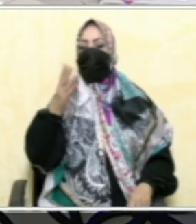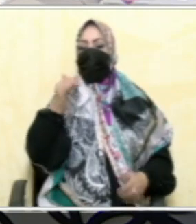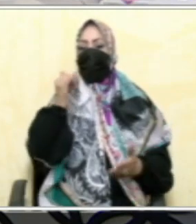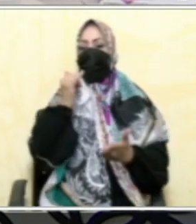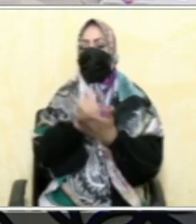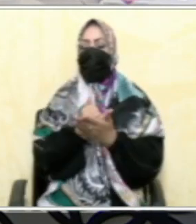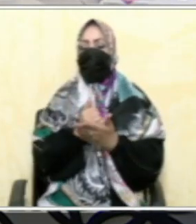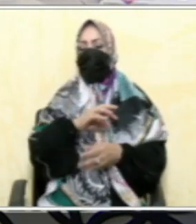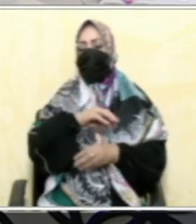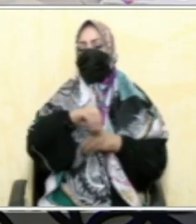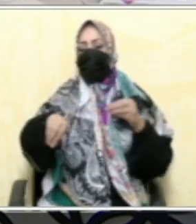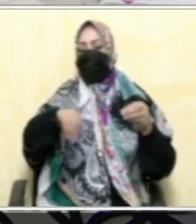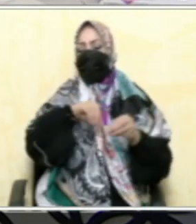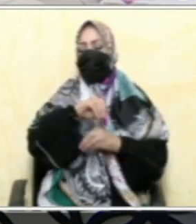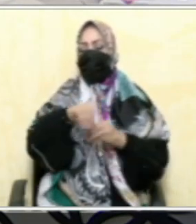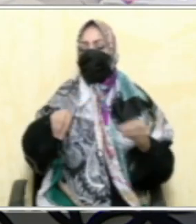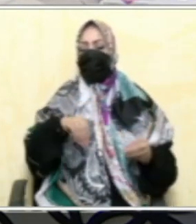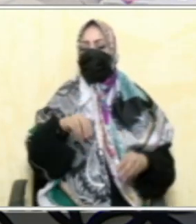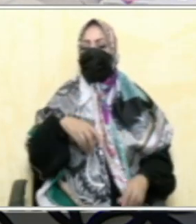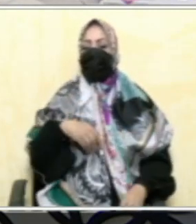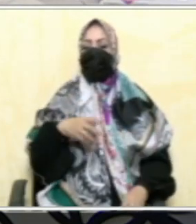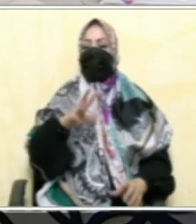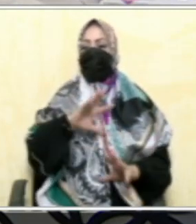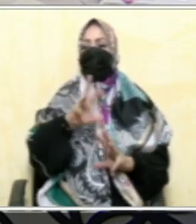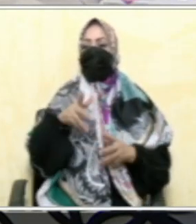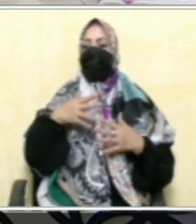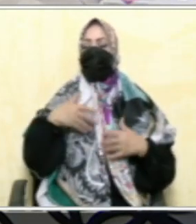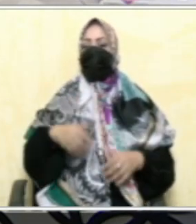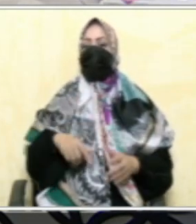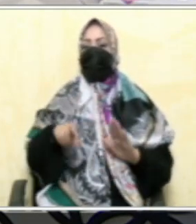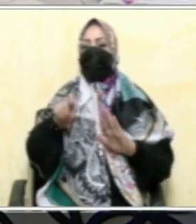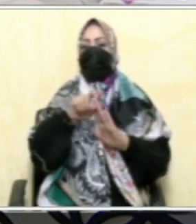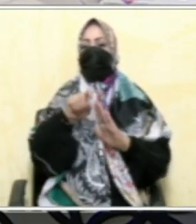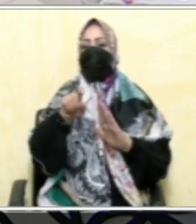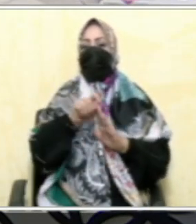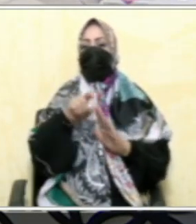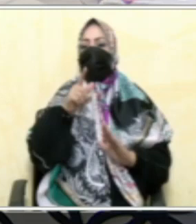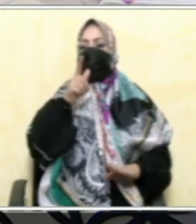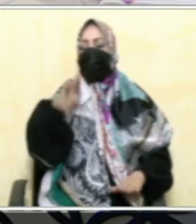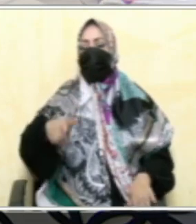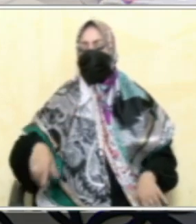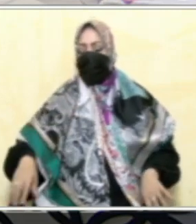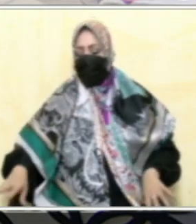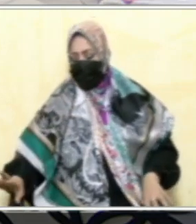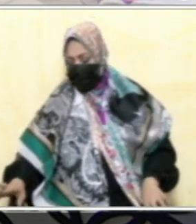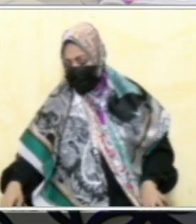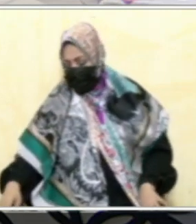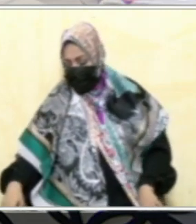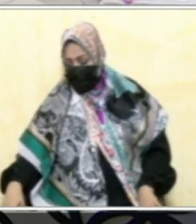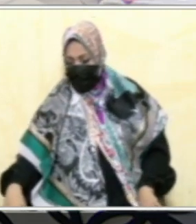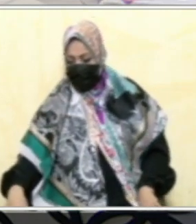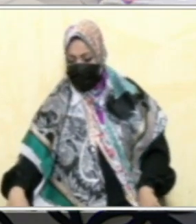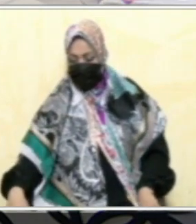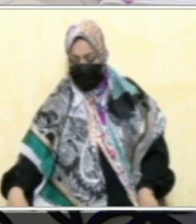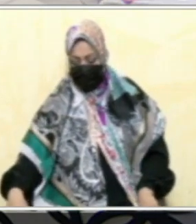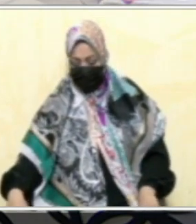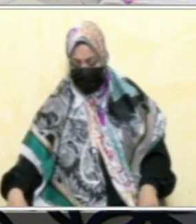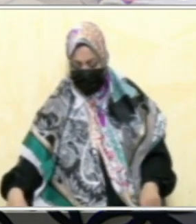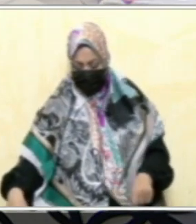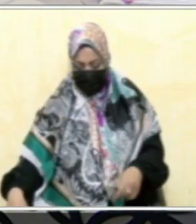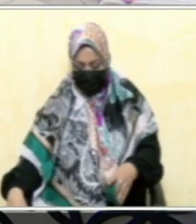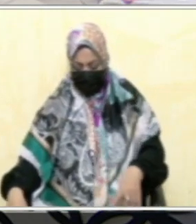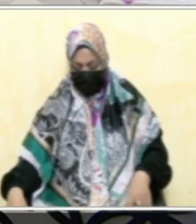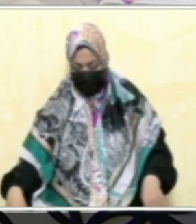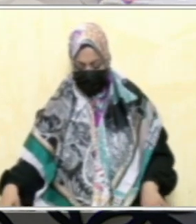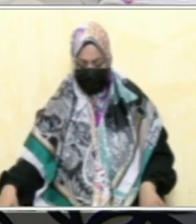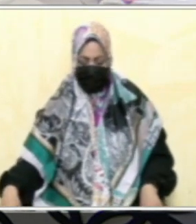ماشي تمام بارك الله فيك يا إدريس. تمام بارك الله فيك. سالمة من طرابلس. نعم يا سالمة.